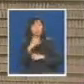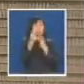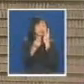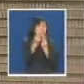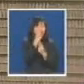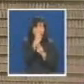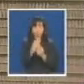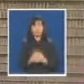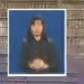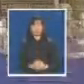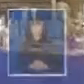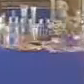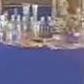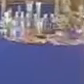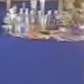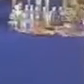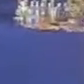การชุมชนครับ